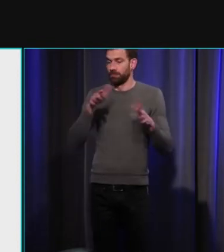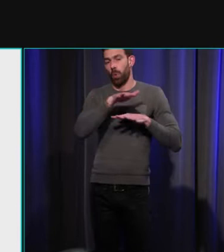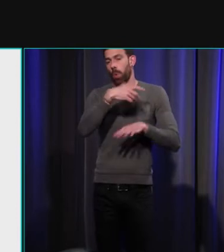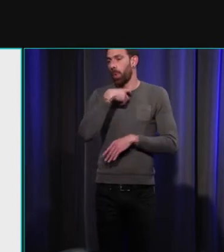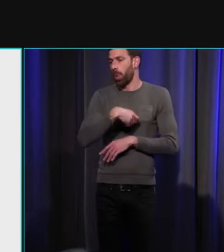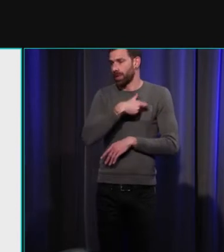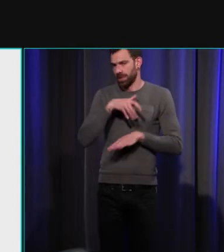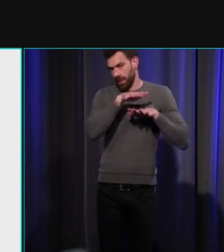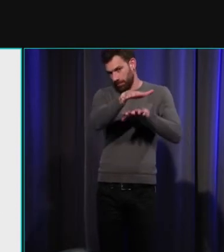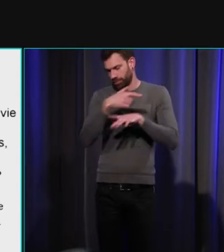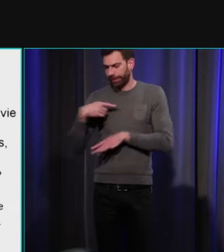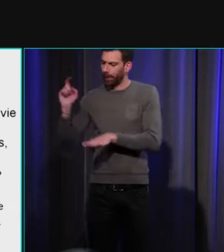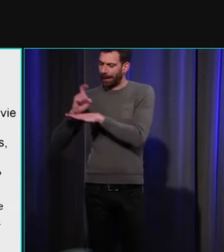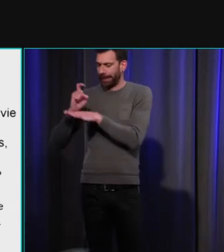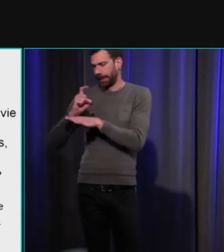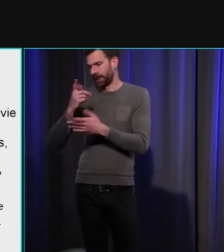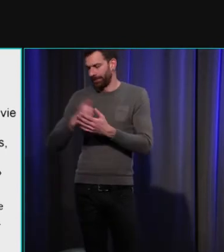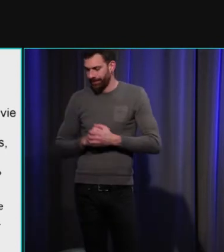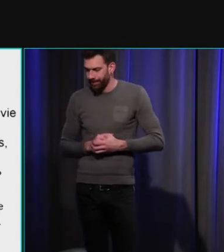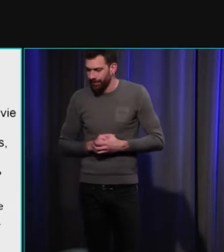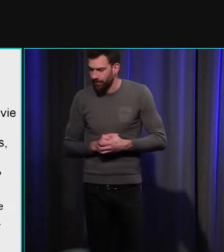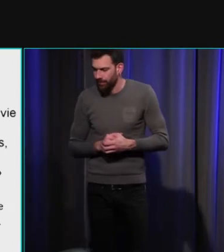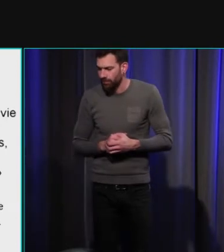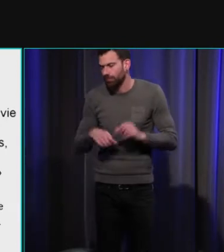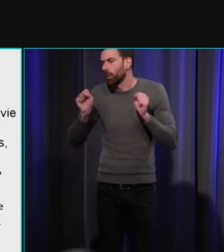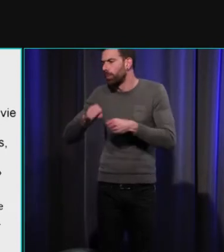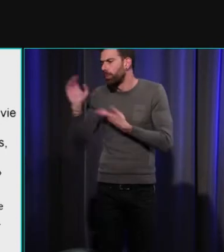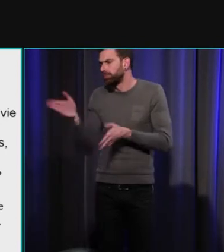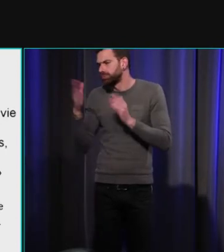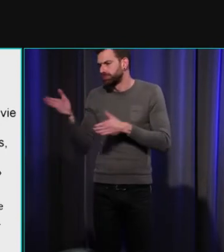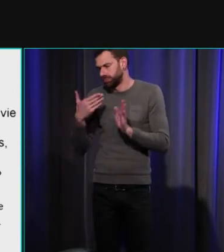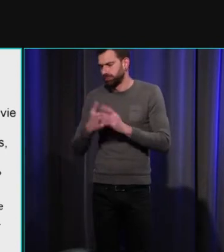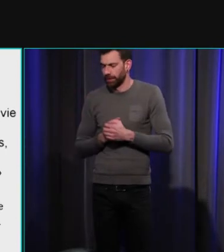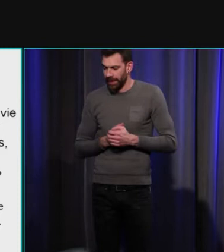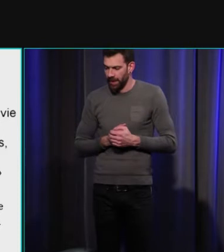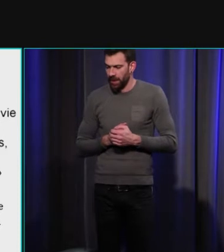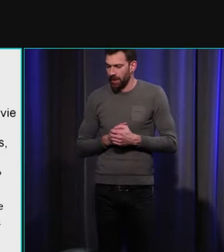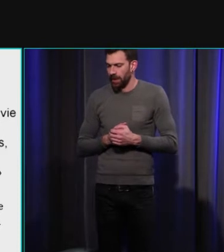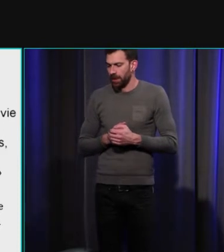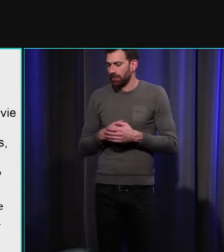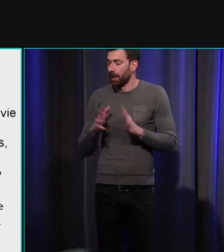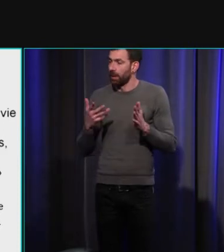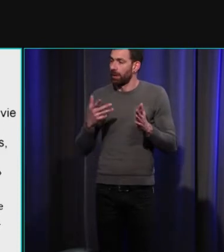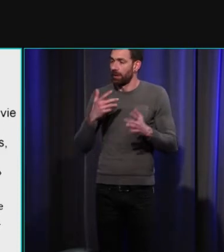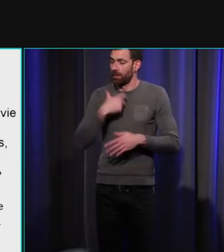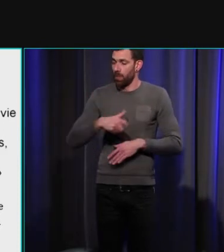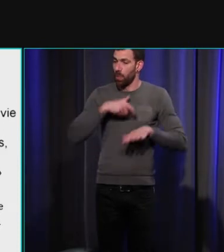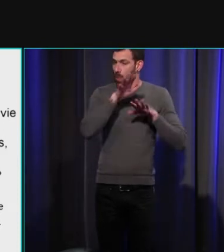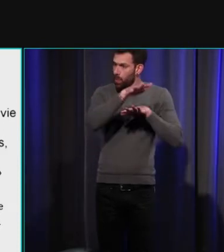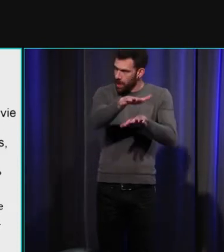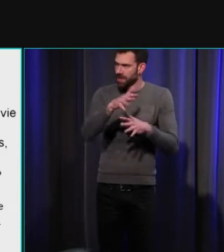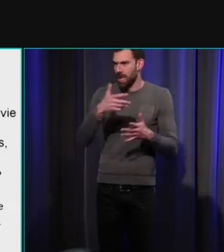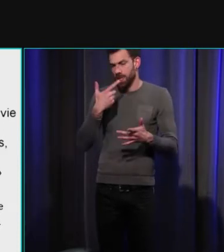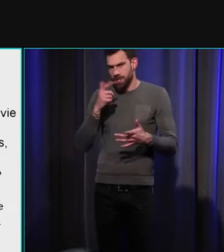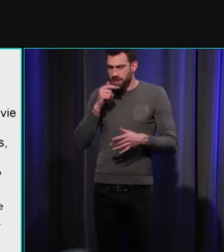les croisades on peut passer très très vite mais c'est vrai que la croisade implique des efforts soutenus